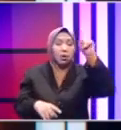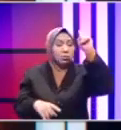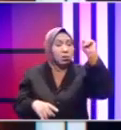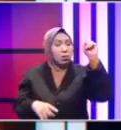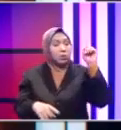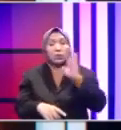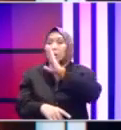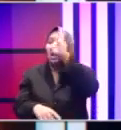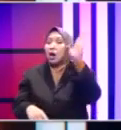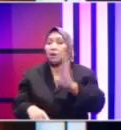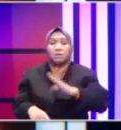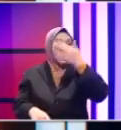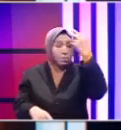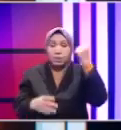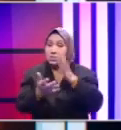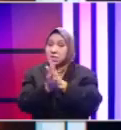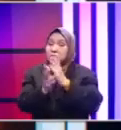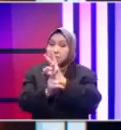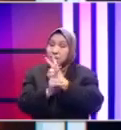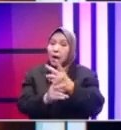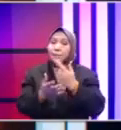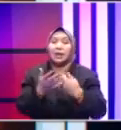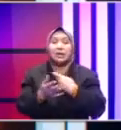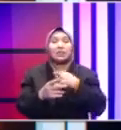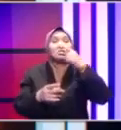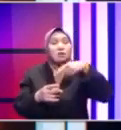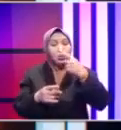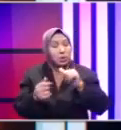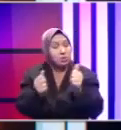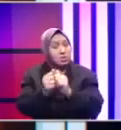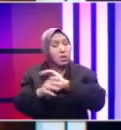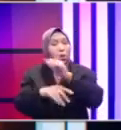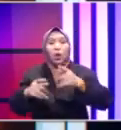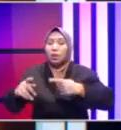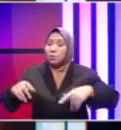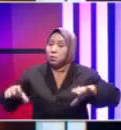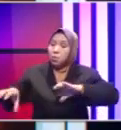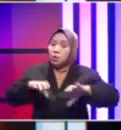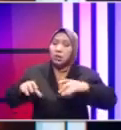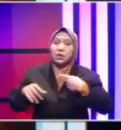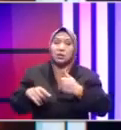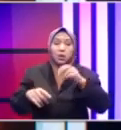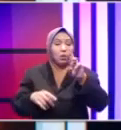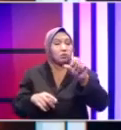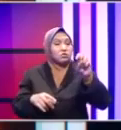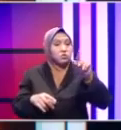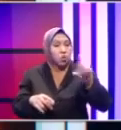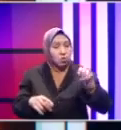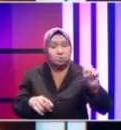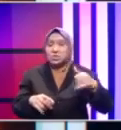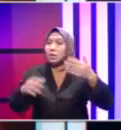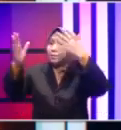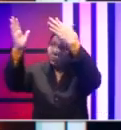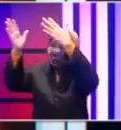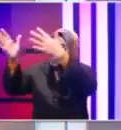sekali-kali tidak dukun Allah menghitung jadi-jadian dengan apa yang kita sebut dengan segala tindakan kita jadi untuk resolusi hal ini tonton untuk